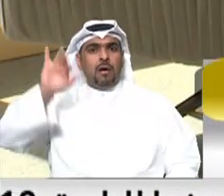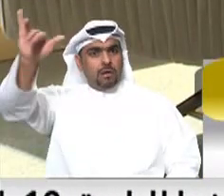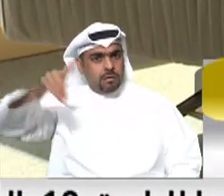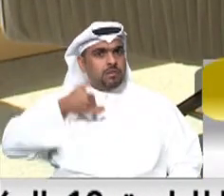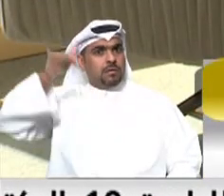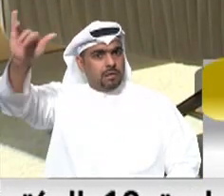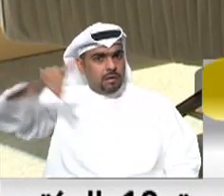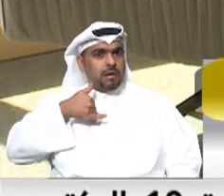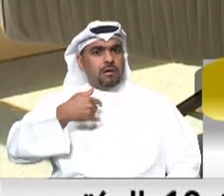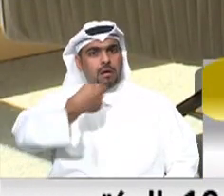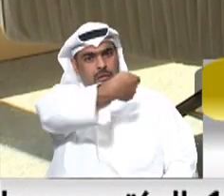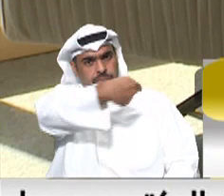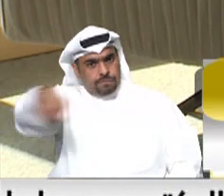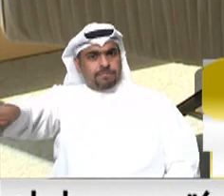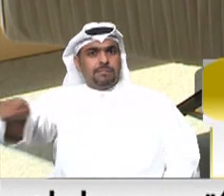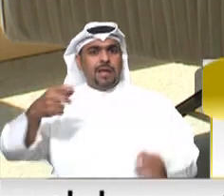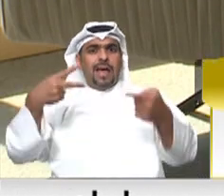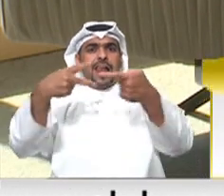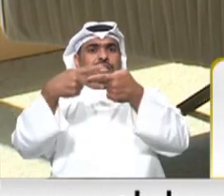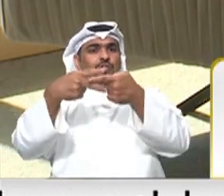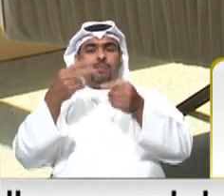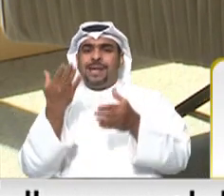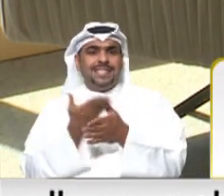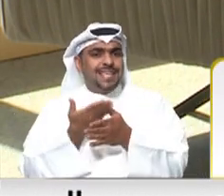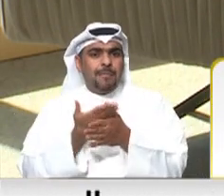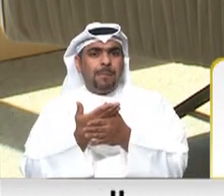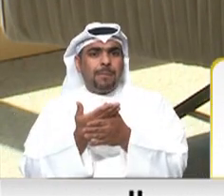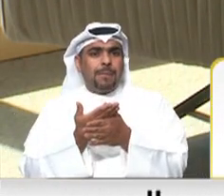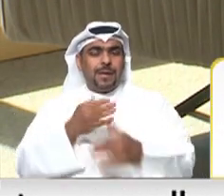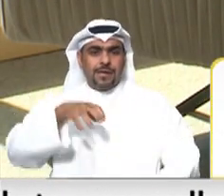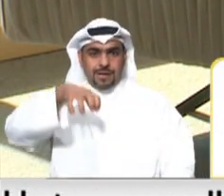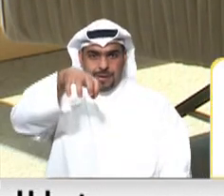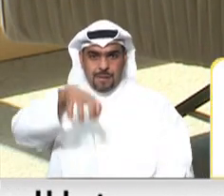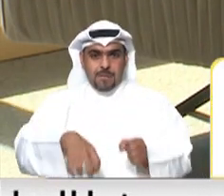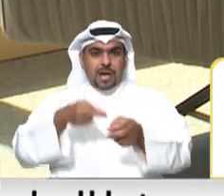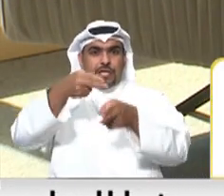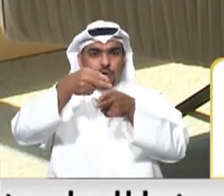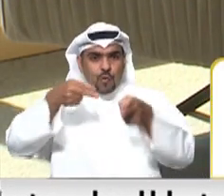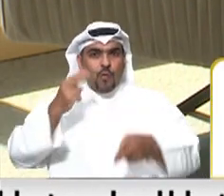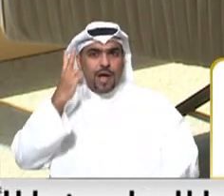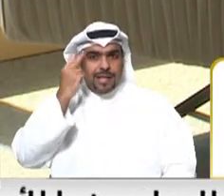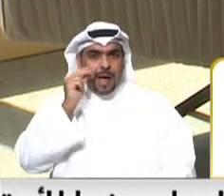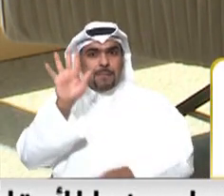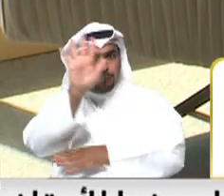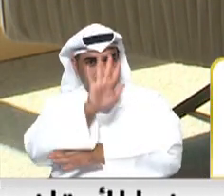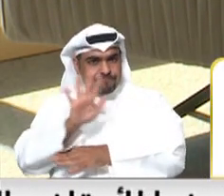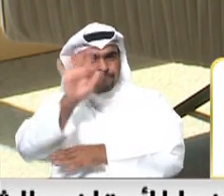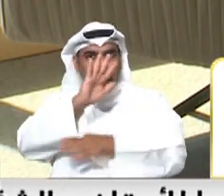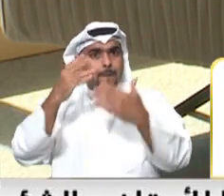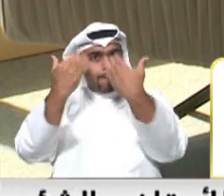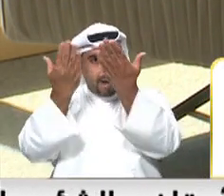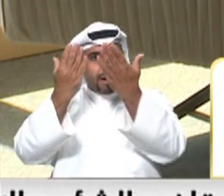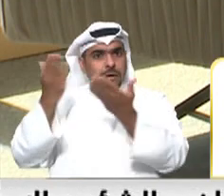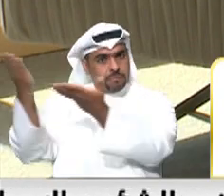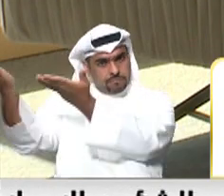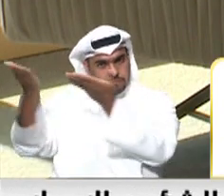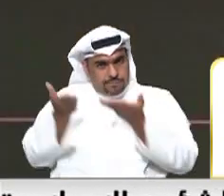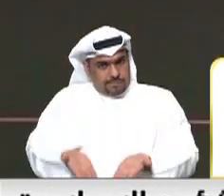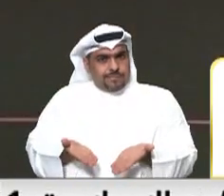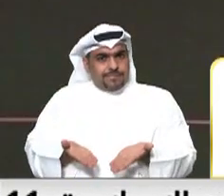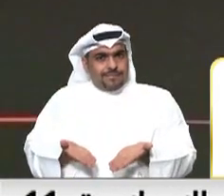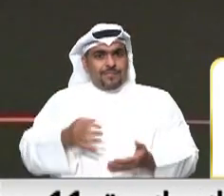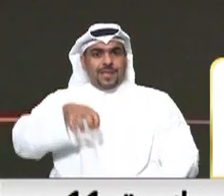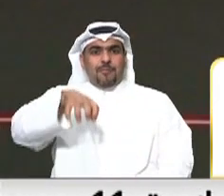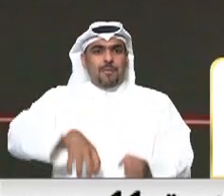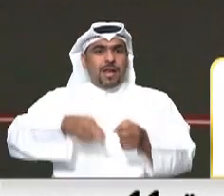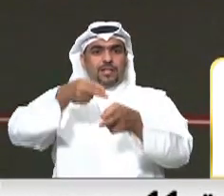خطة الكويت على إغراء وجلب الاستثمارات الخارجية. فالصين يعني هي اللي